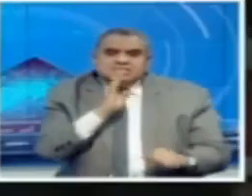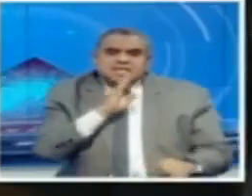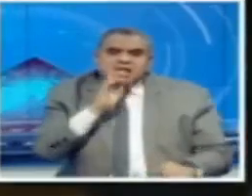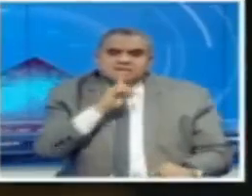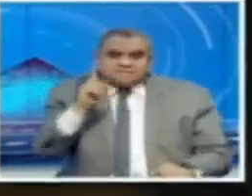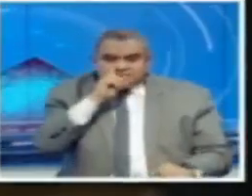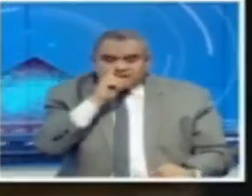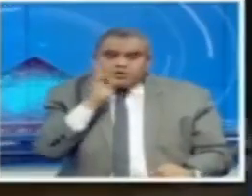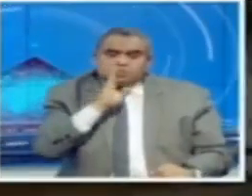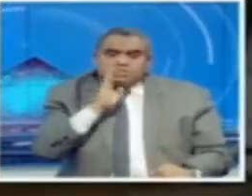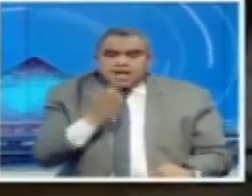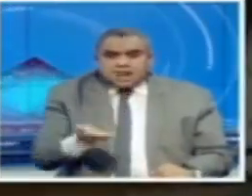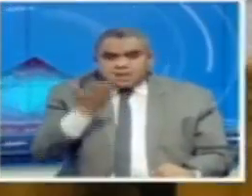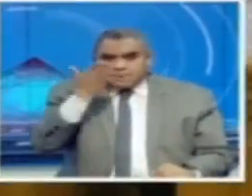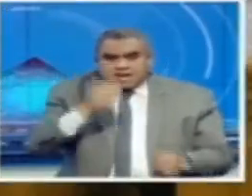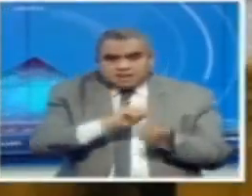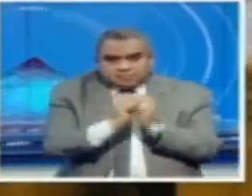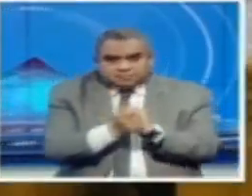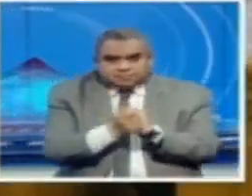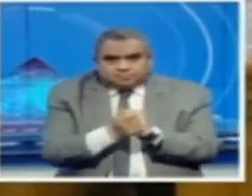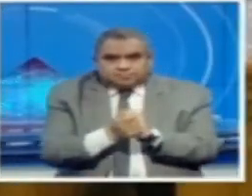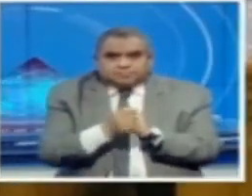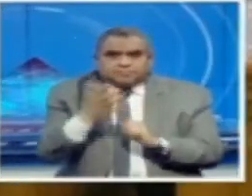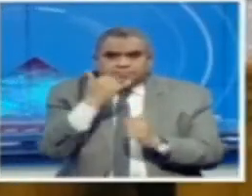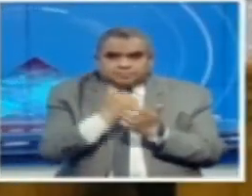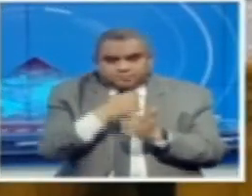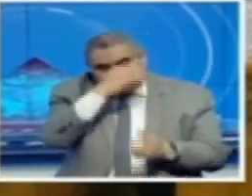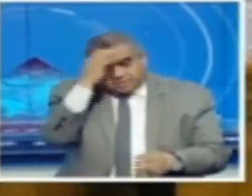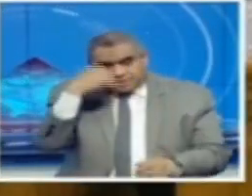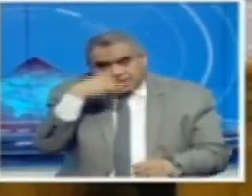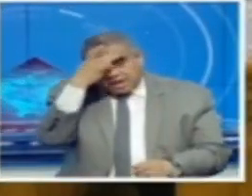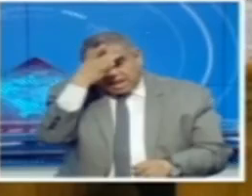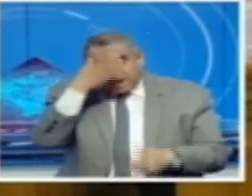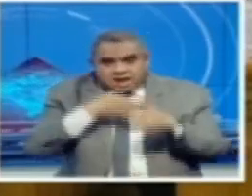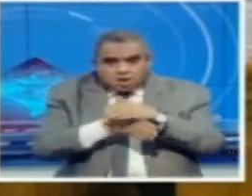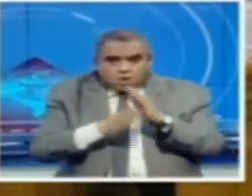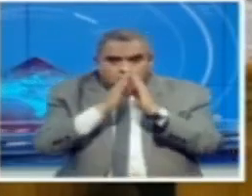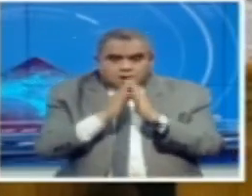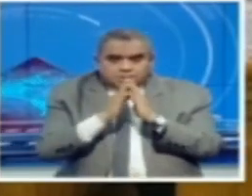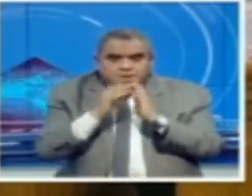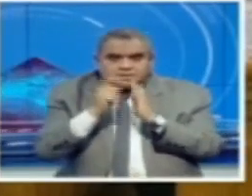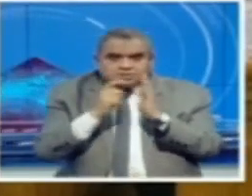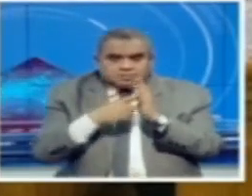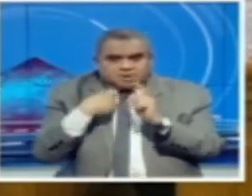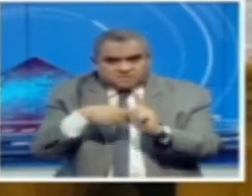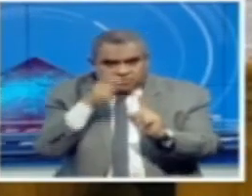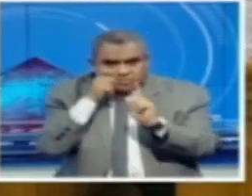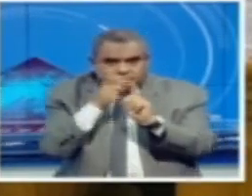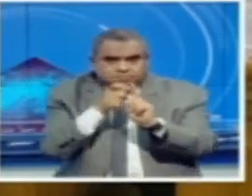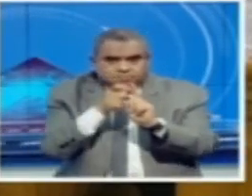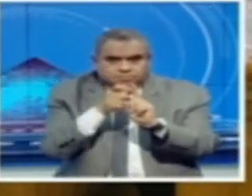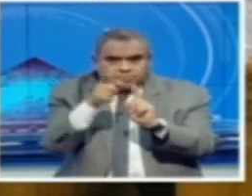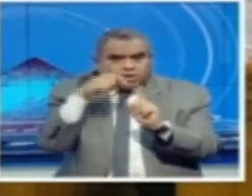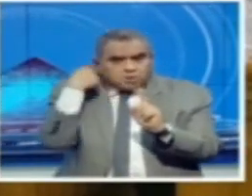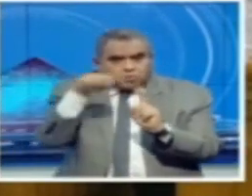العالي للتمريض وتطوير أدائهم. ولطالما كان المريض المصري في أعيننا، فإن